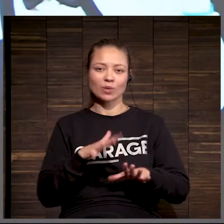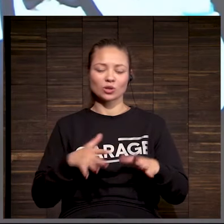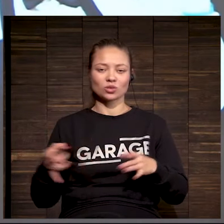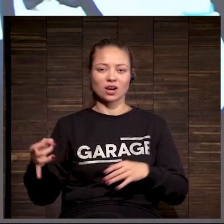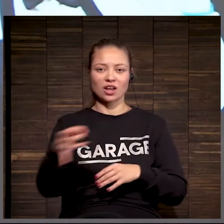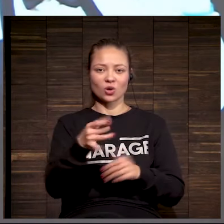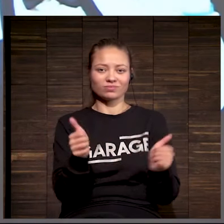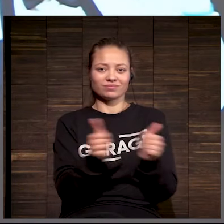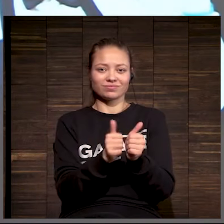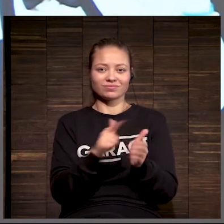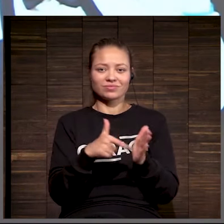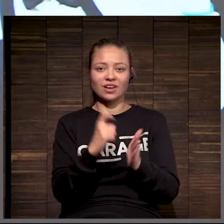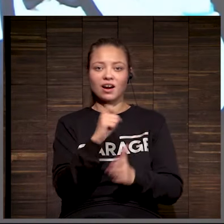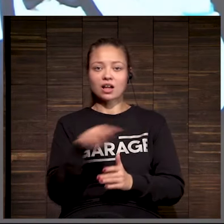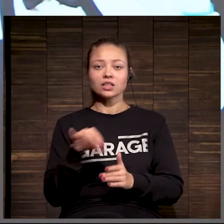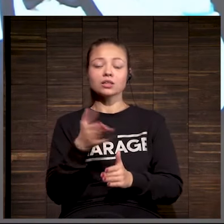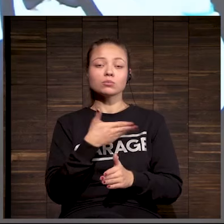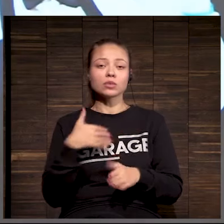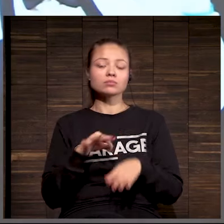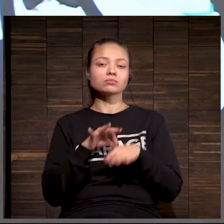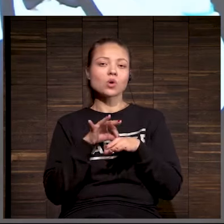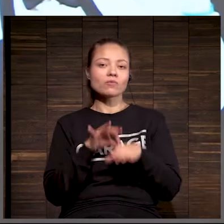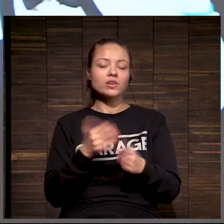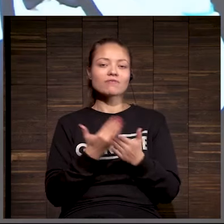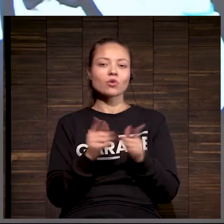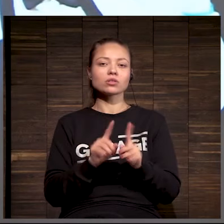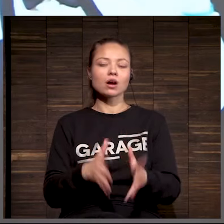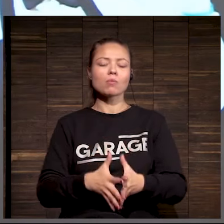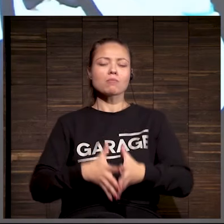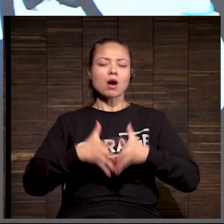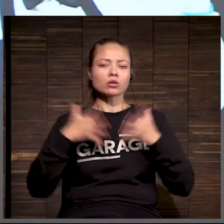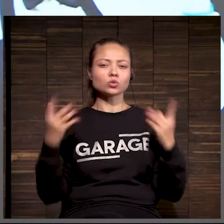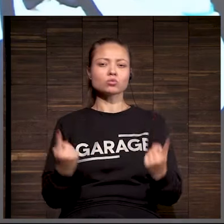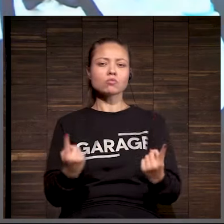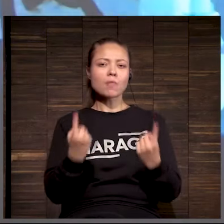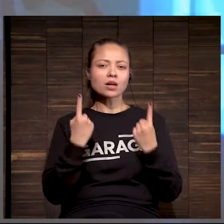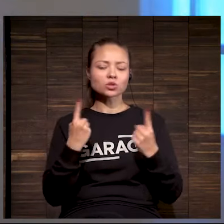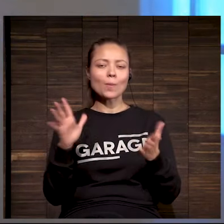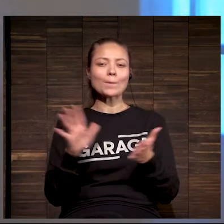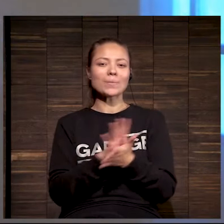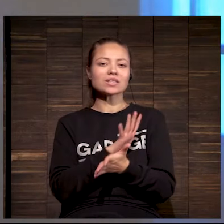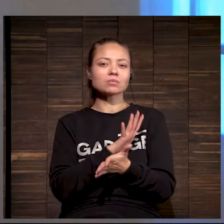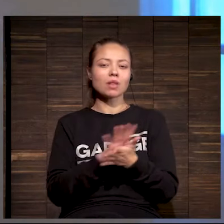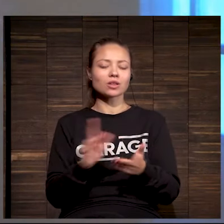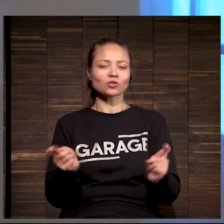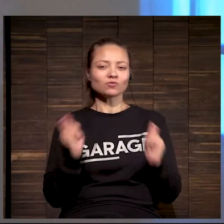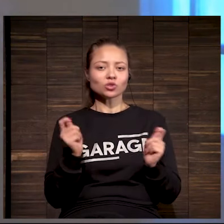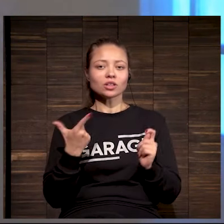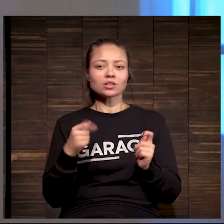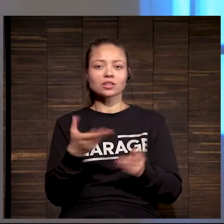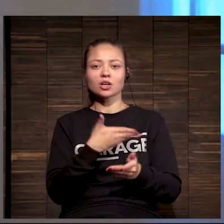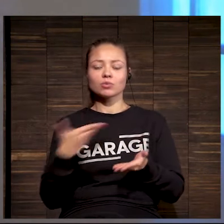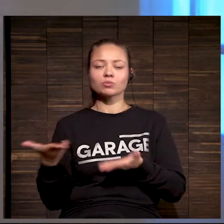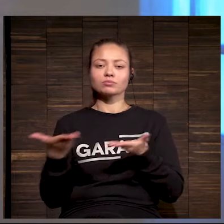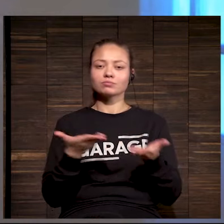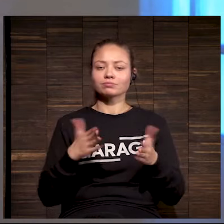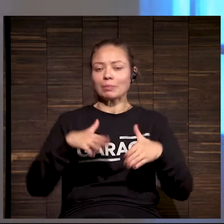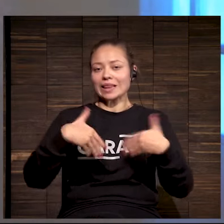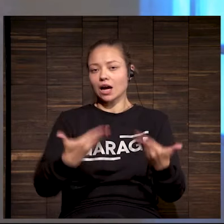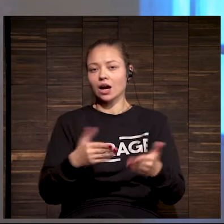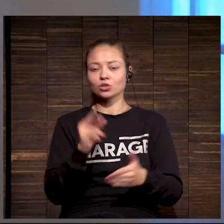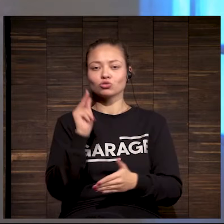вокруг алла и мы провели вот такое большую масштабную бесплатную вечеринку где мы предлагали людям чай и